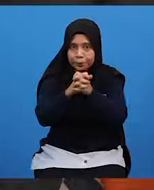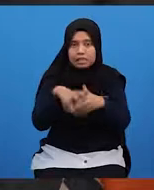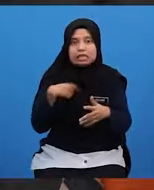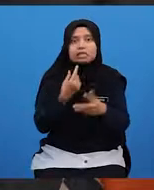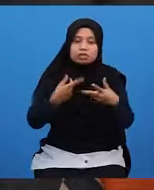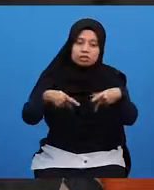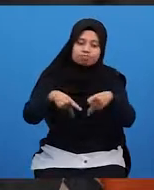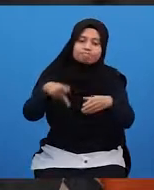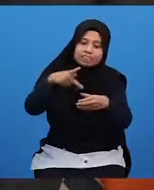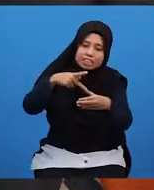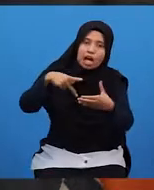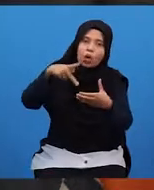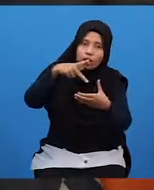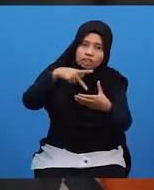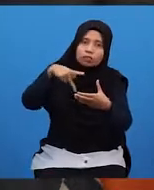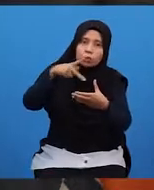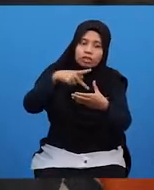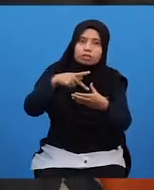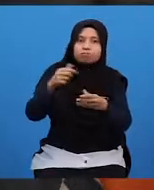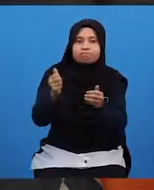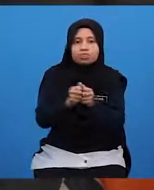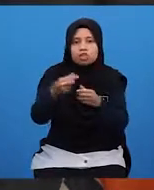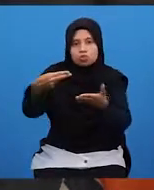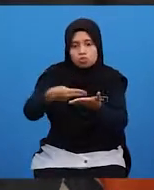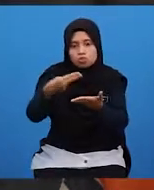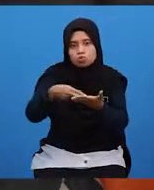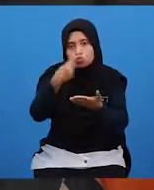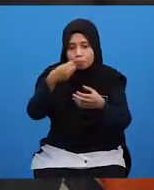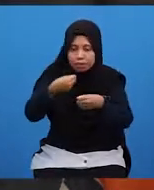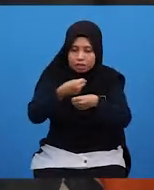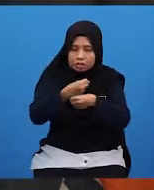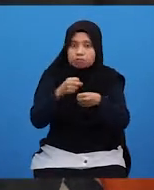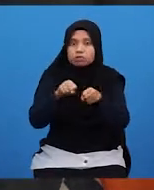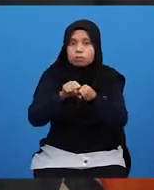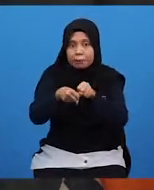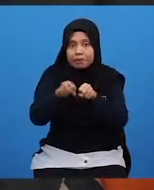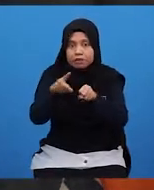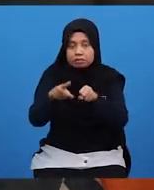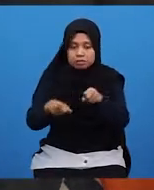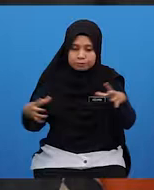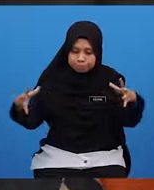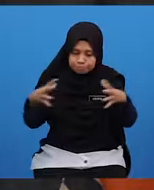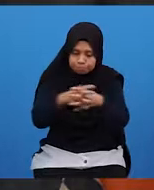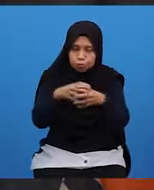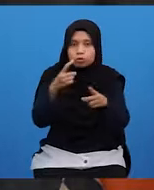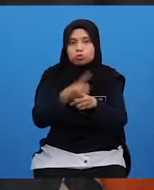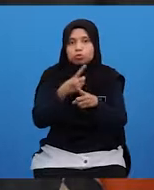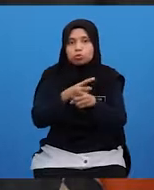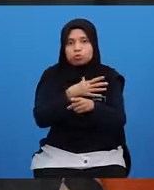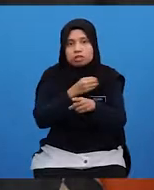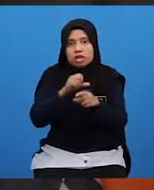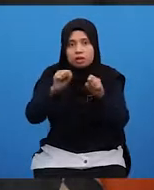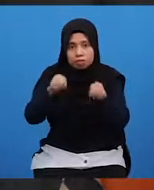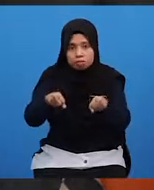perlu kacau dengan senduk agar sebatian lilin betul-betul sebati dan akhir sekali boleh